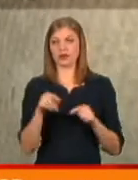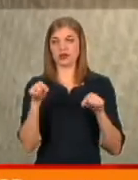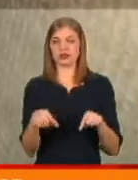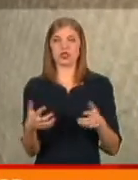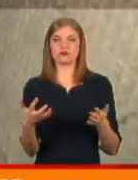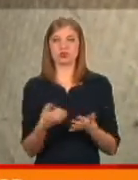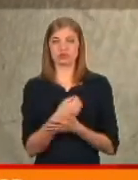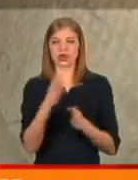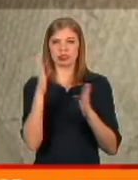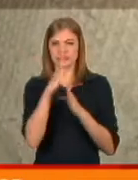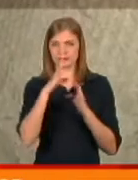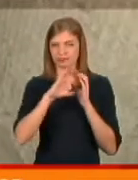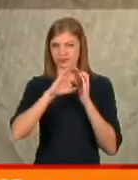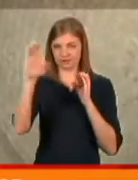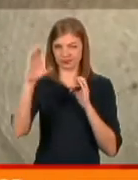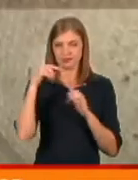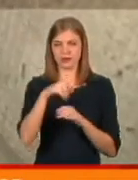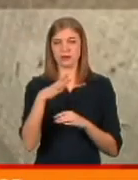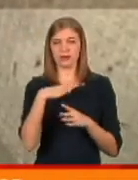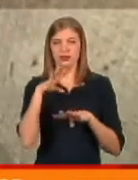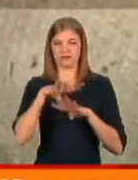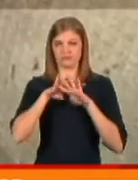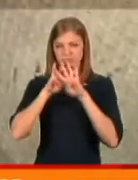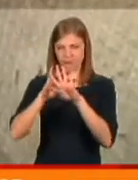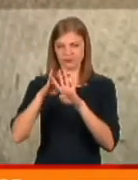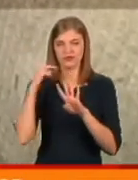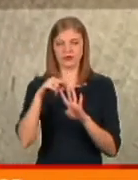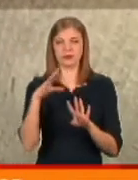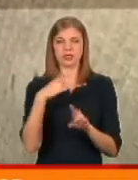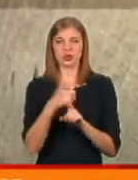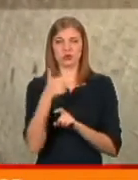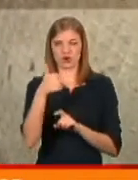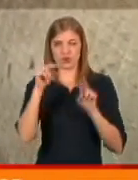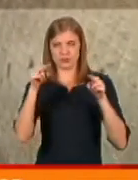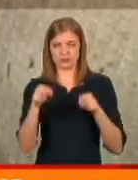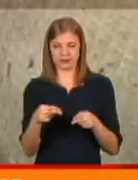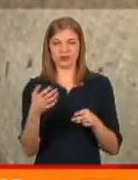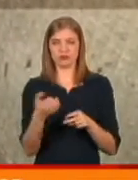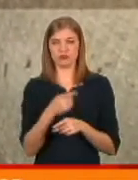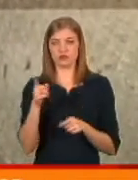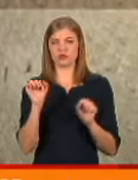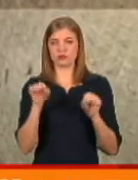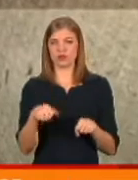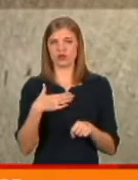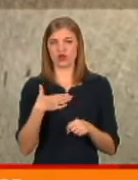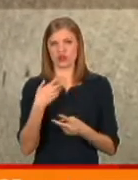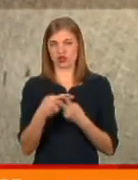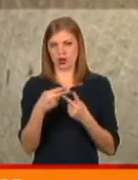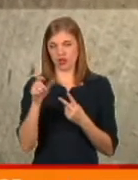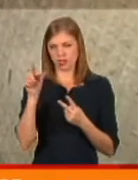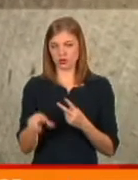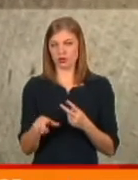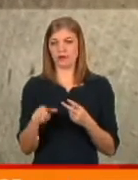виходить, вентиляційна шахта. Тут була рішотка металічна, яка була недостатньо добре закріплена. І змог наш слідчий